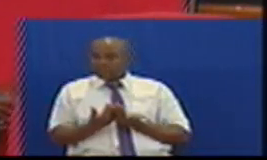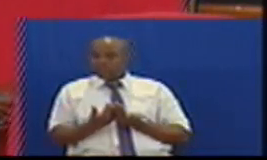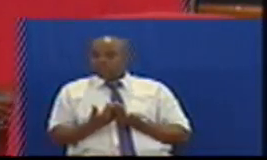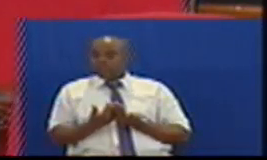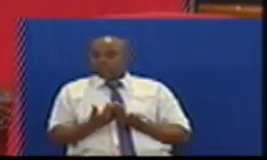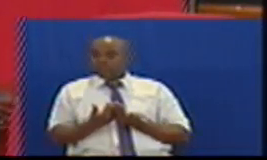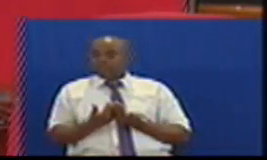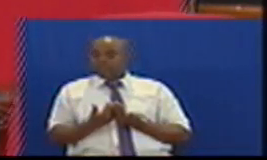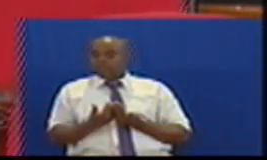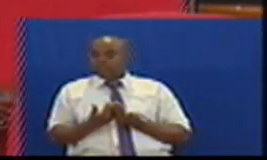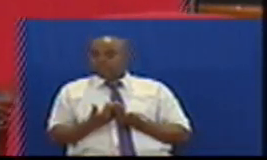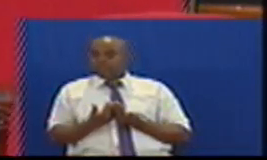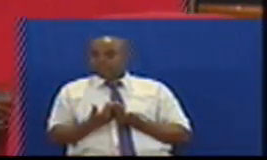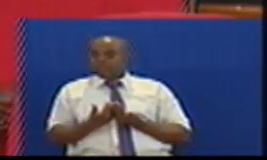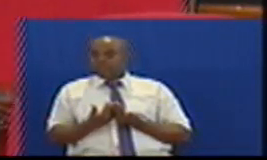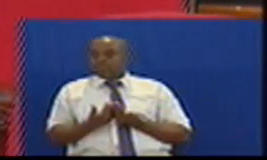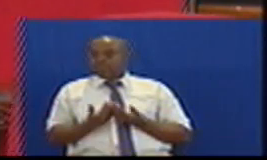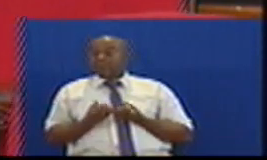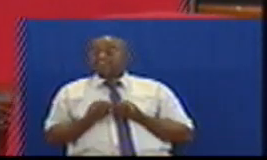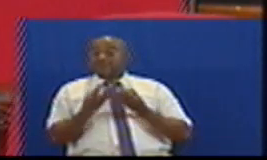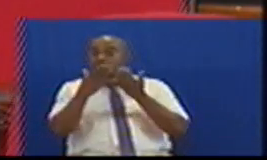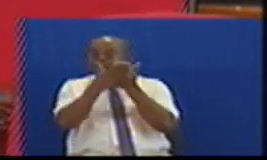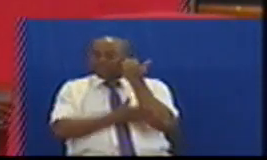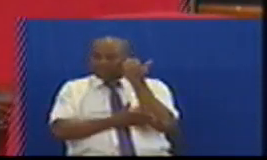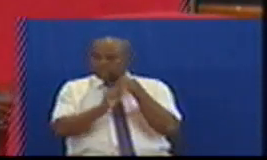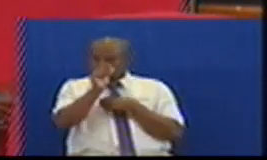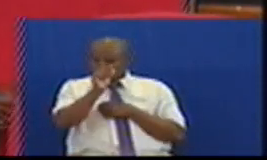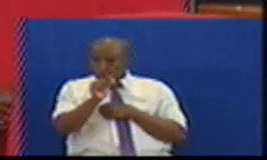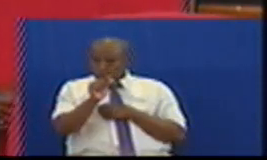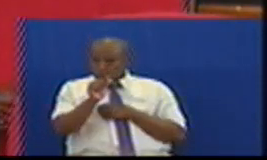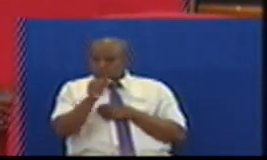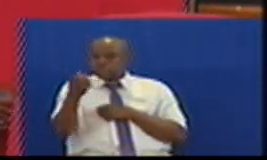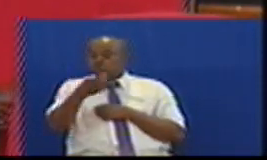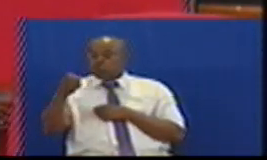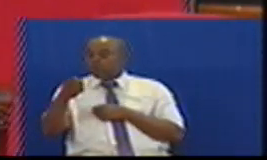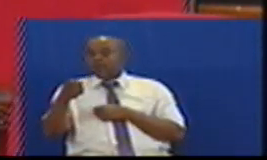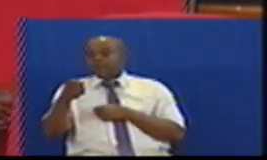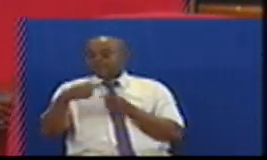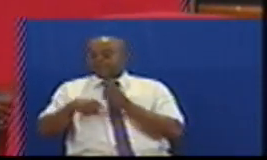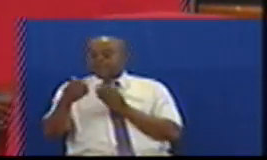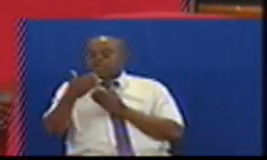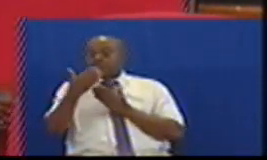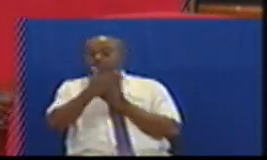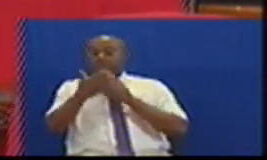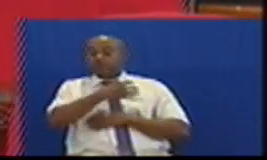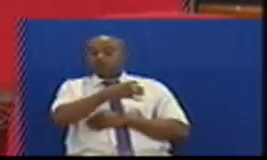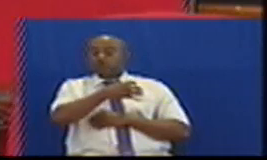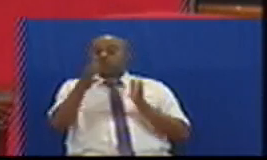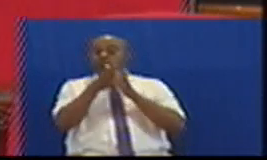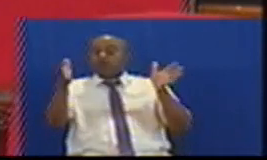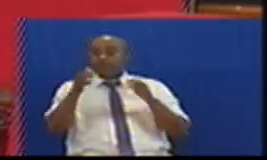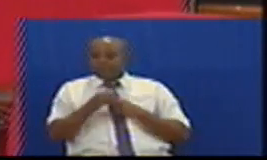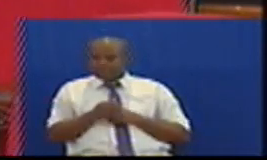zimetoa afueni kwa nchi maskini zilizokopa katika mataifa haya makubwa na taasisi kubwa za fedha duniani. Zimetoa afueni